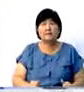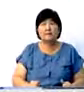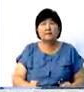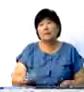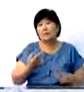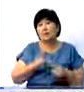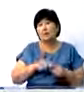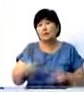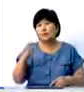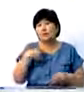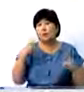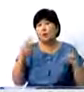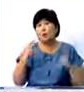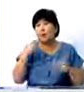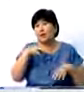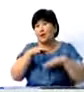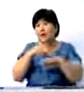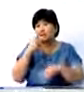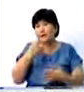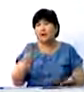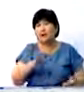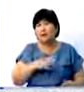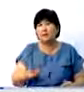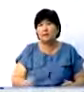Сомен біз куәгерлікке алып берді сол жаққа.